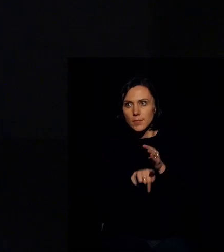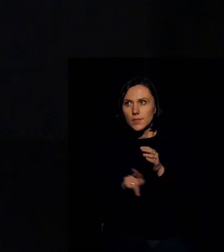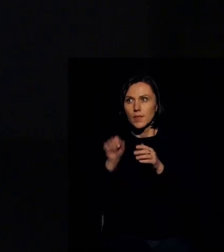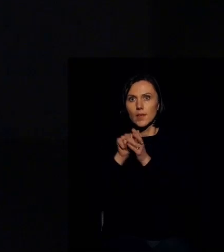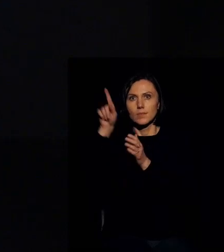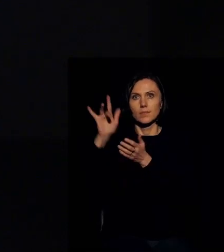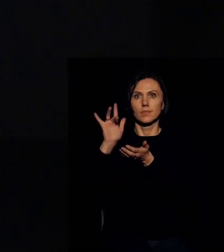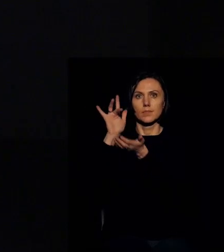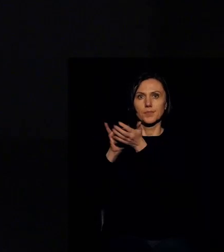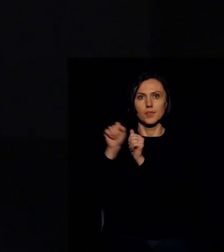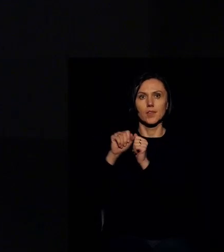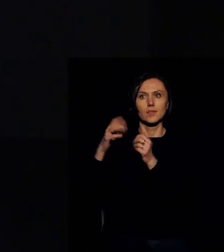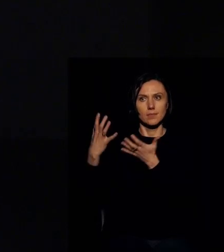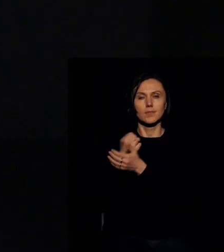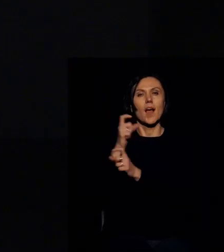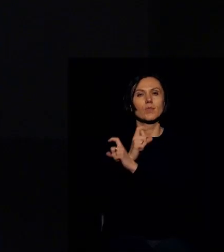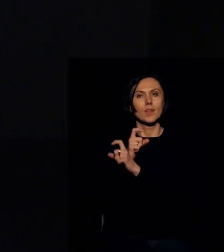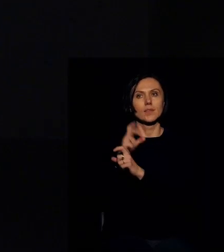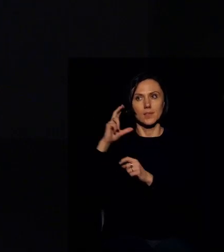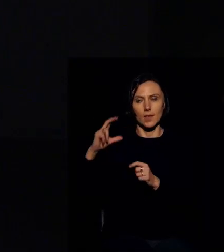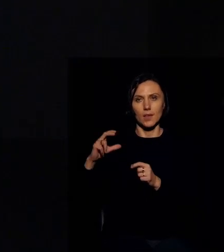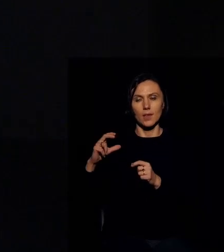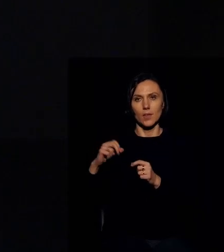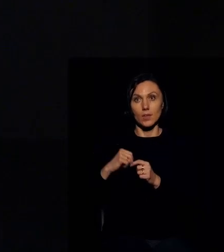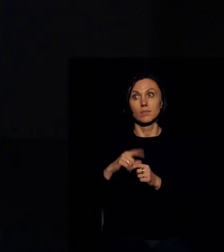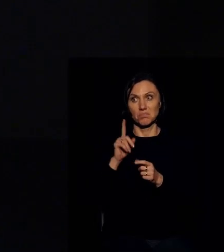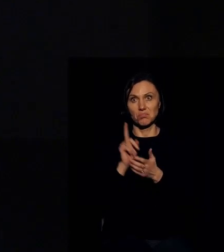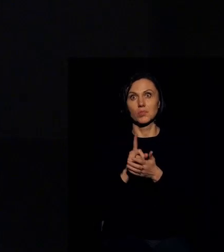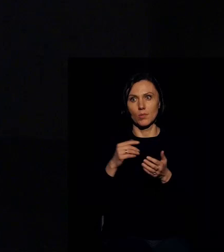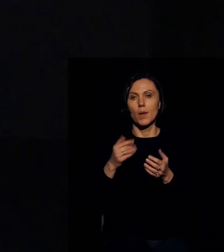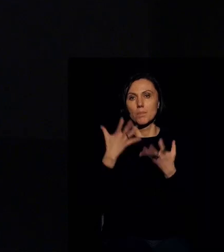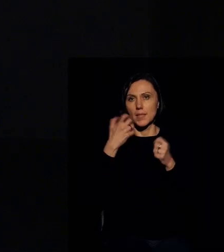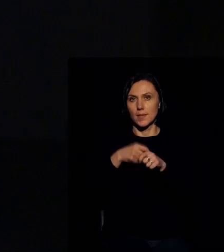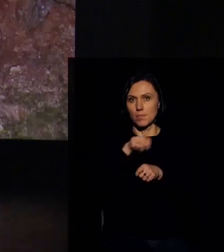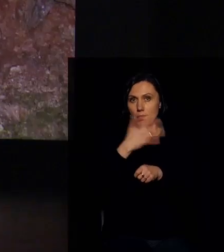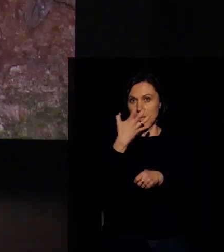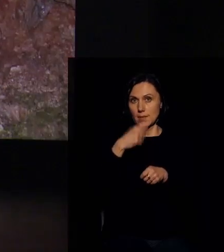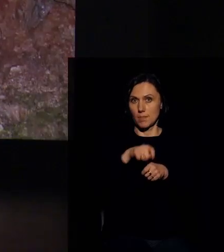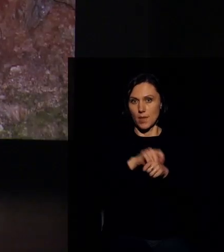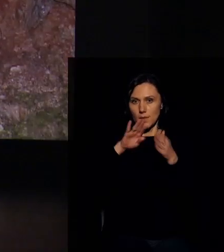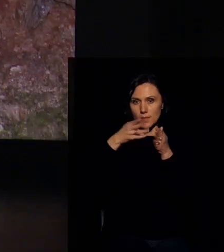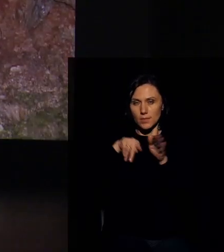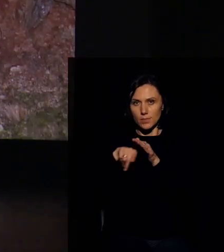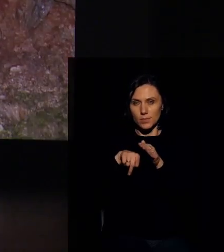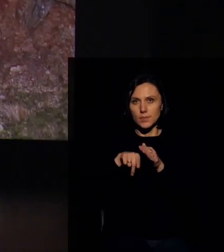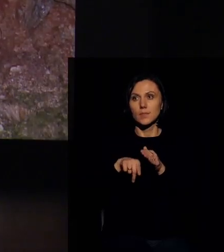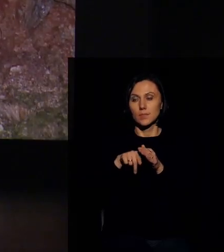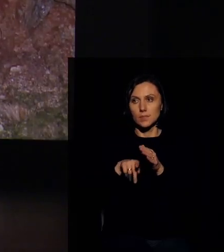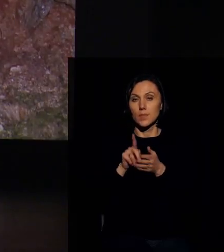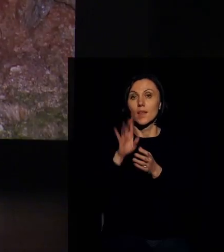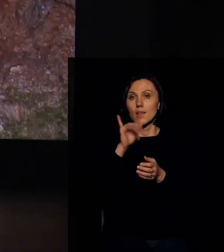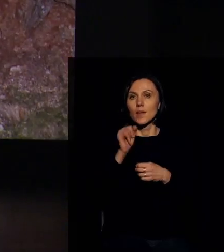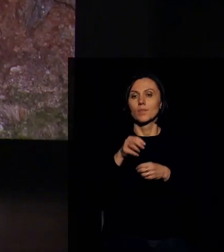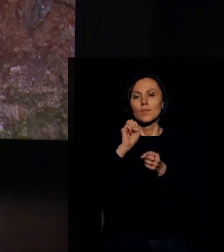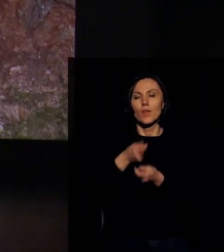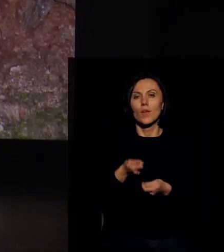No i to się udało. Rzeczywiście wykuto 500 metrów takiej sztolni i podłożyli